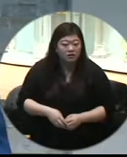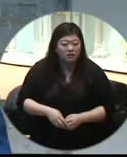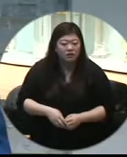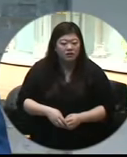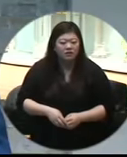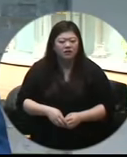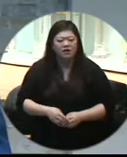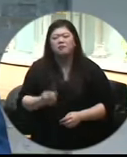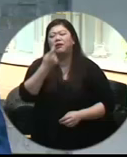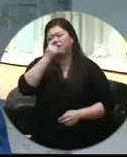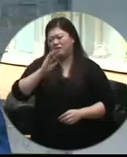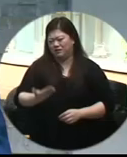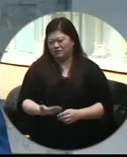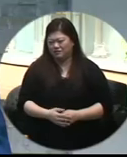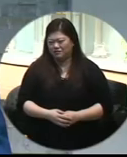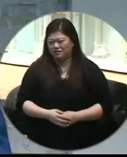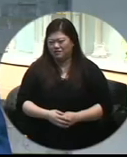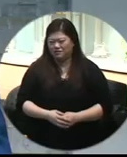알아야지요.